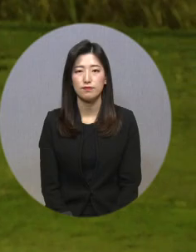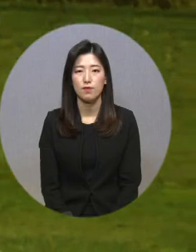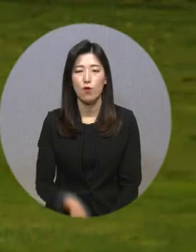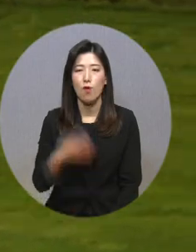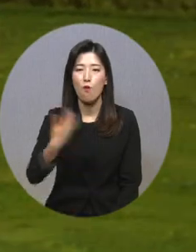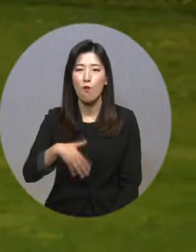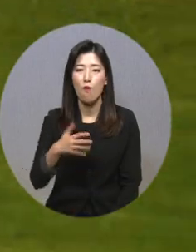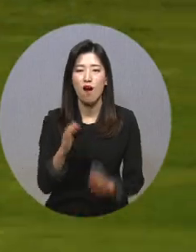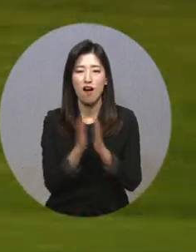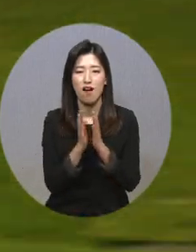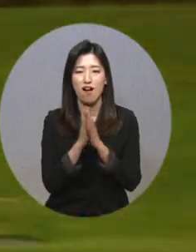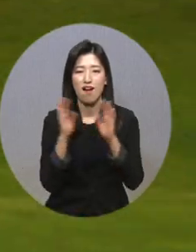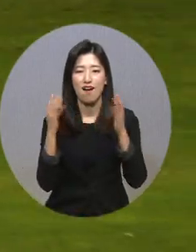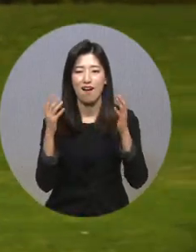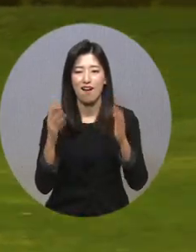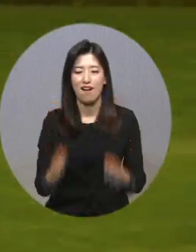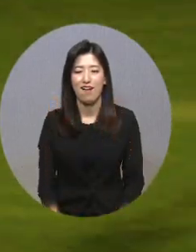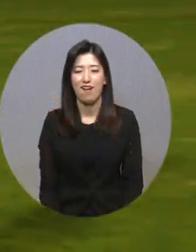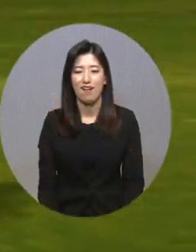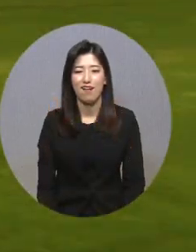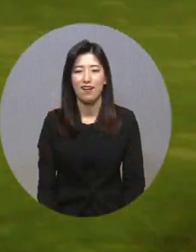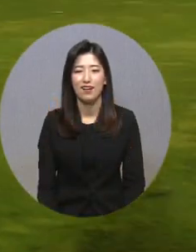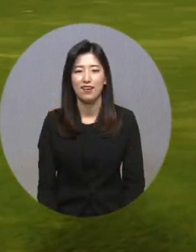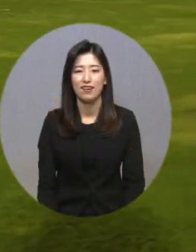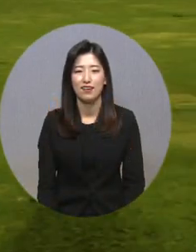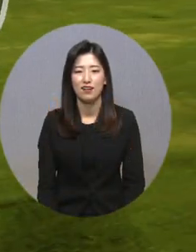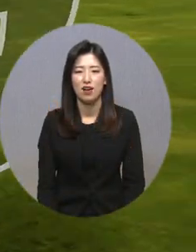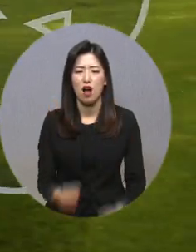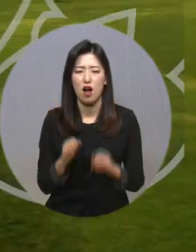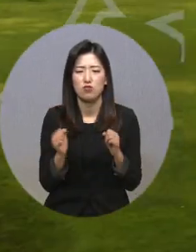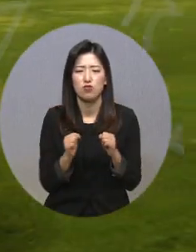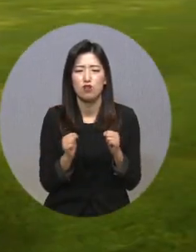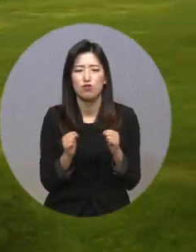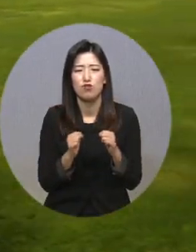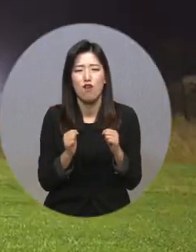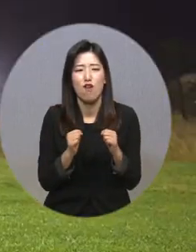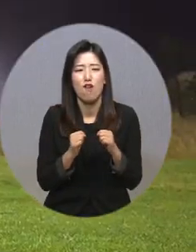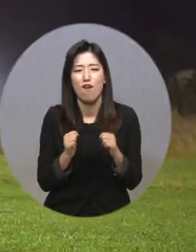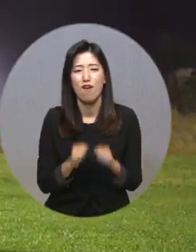으 음 아 울 추워